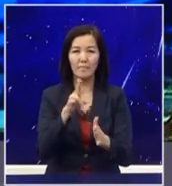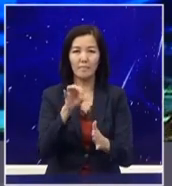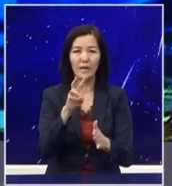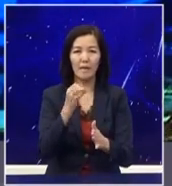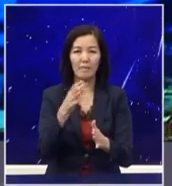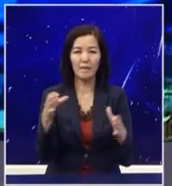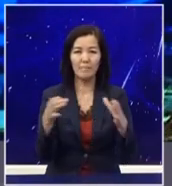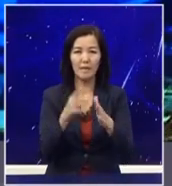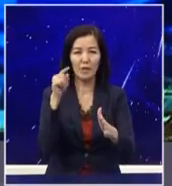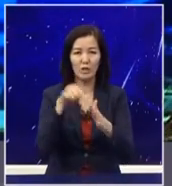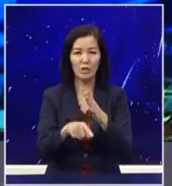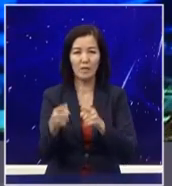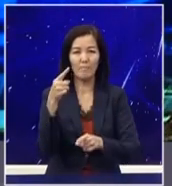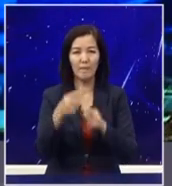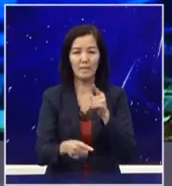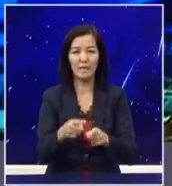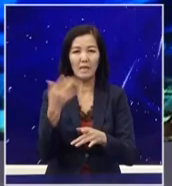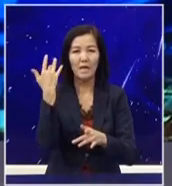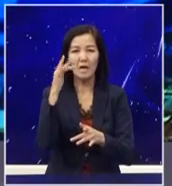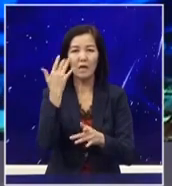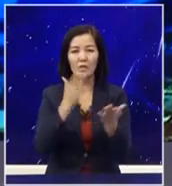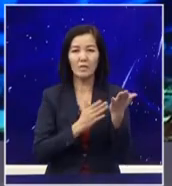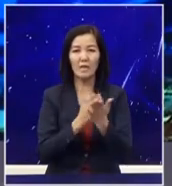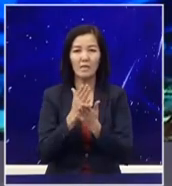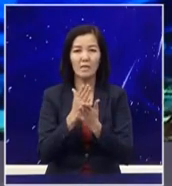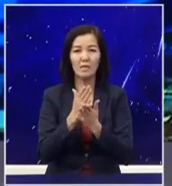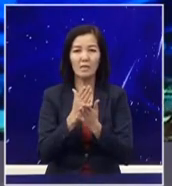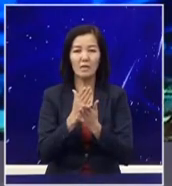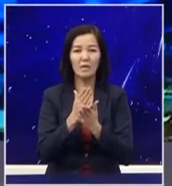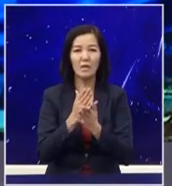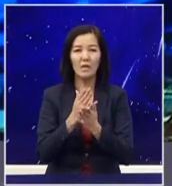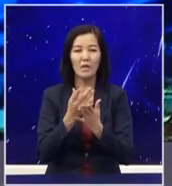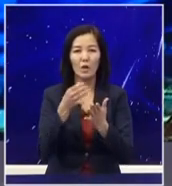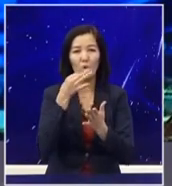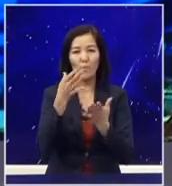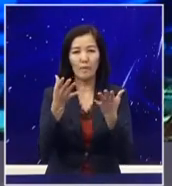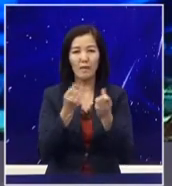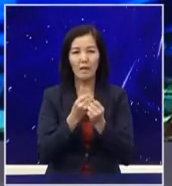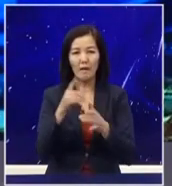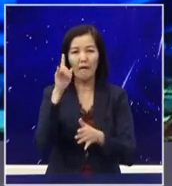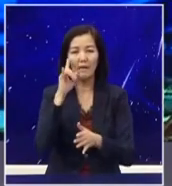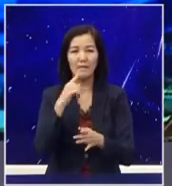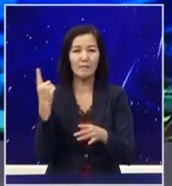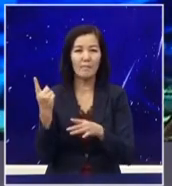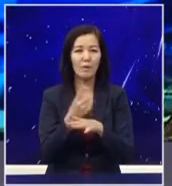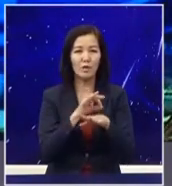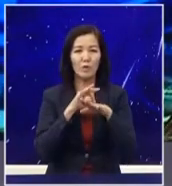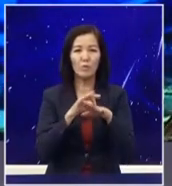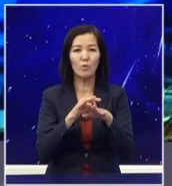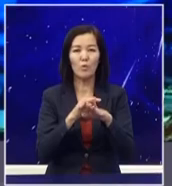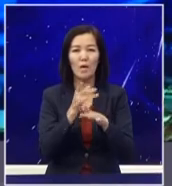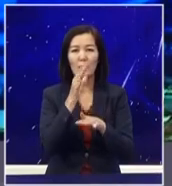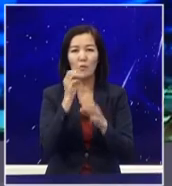партия ішіндегі бәсекелестік. Ақш саясаткерлерінің өзара туындауынан бастау алған алған үрдіс Қазақстанда алғаш